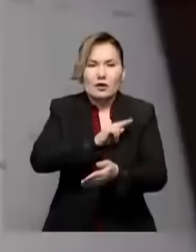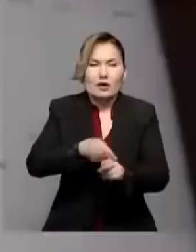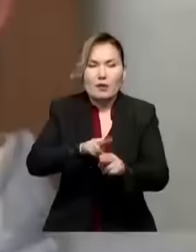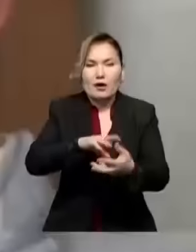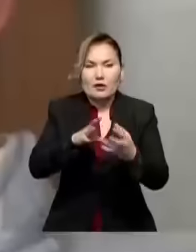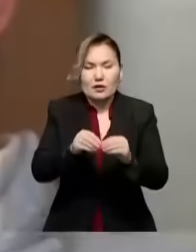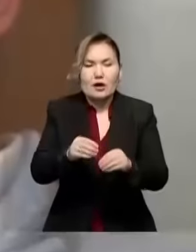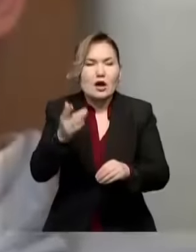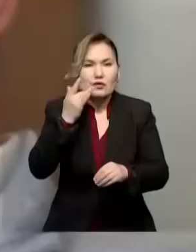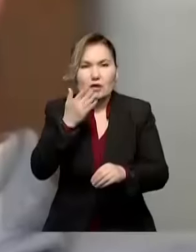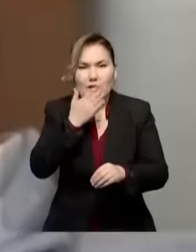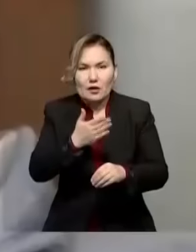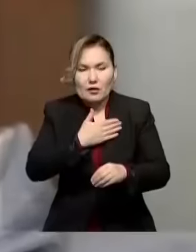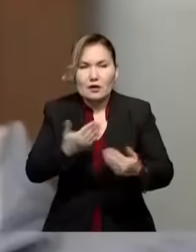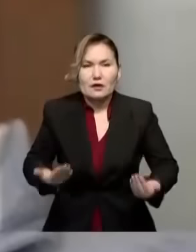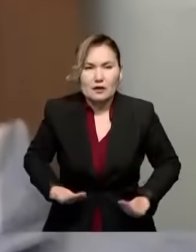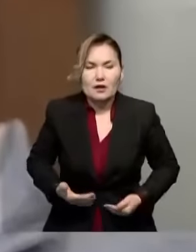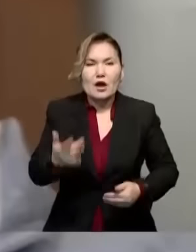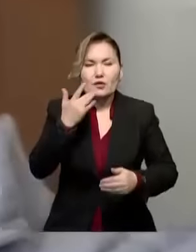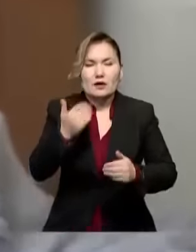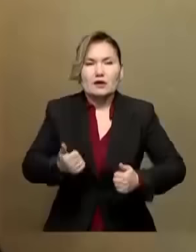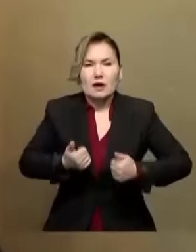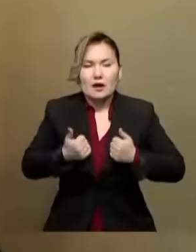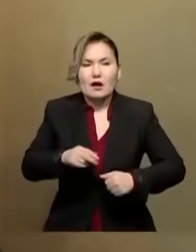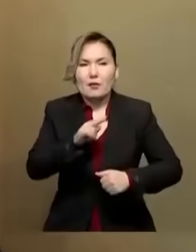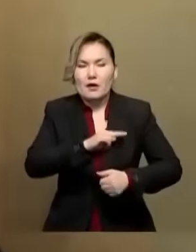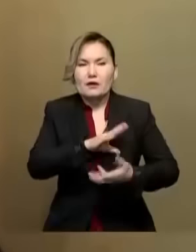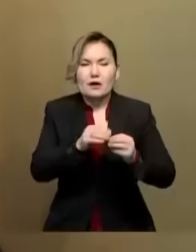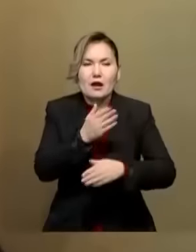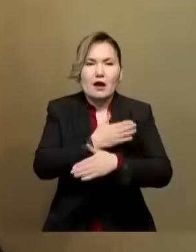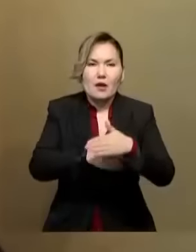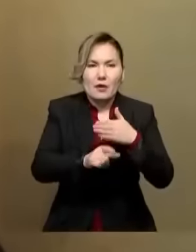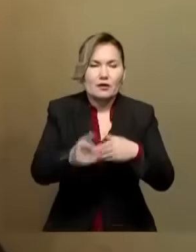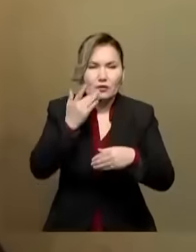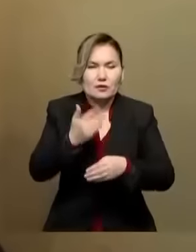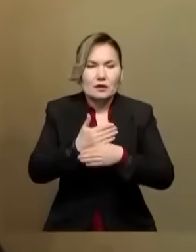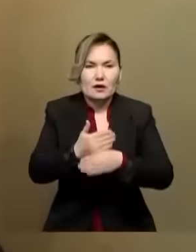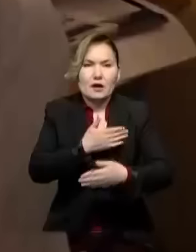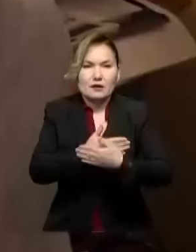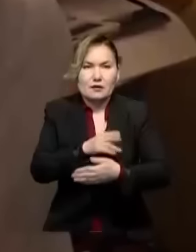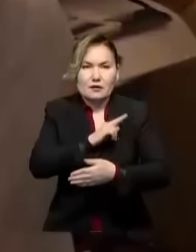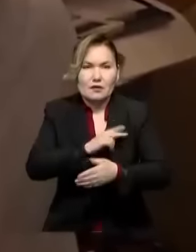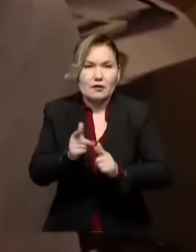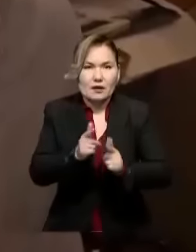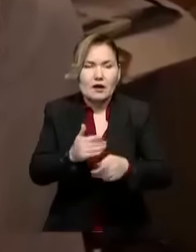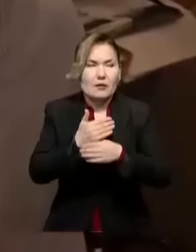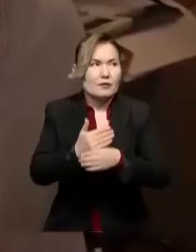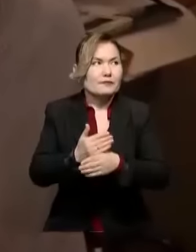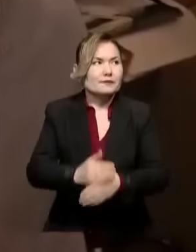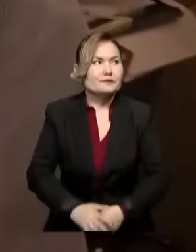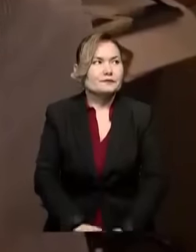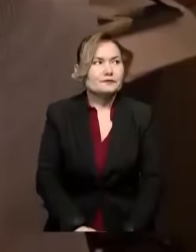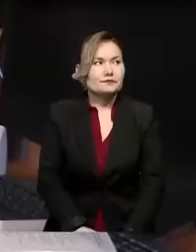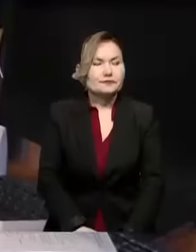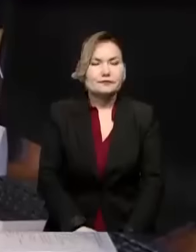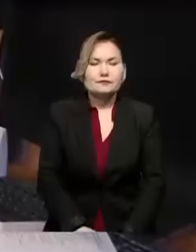Өнерге құмар, өмірге құштар жан, қай кезде де мұқтаждықпен келген адамдарға әрдайым көмектесуге әзір. Жандос Жұмабек, Ерболат